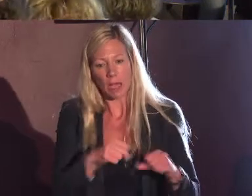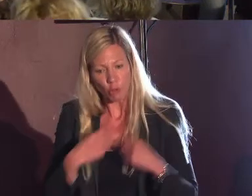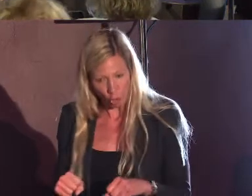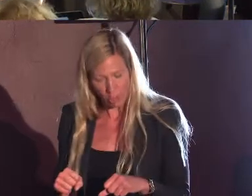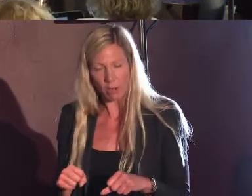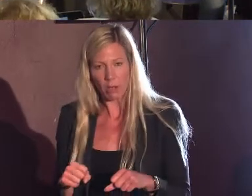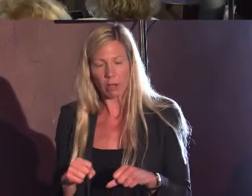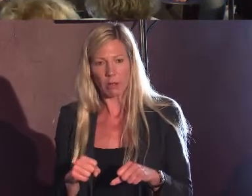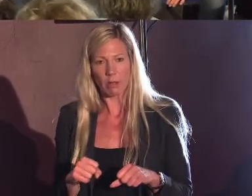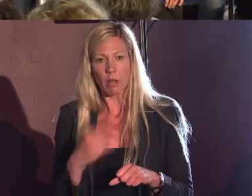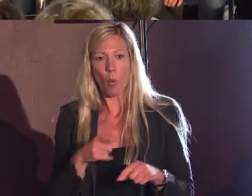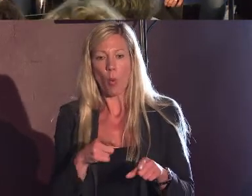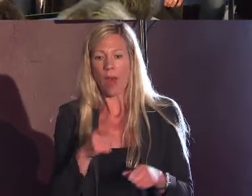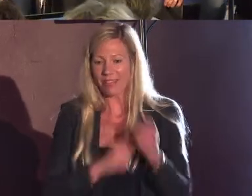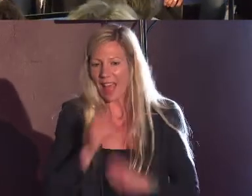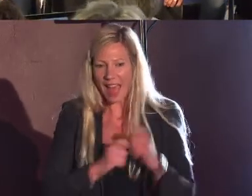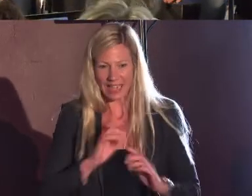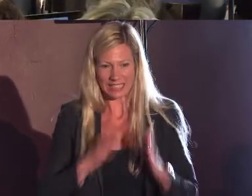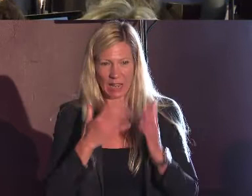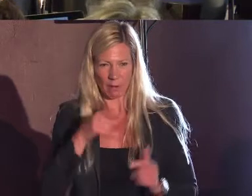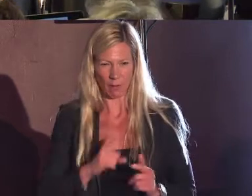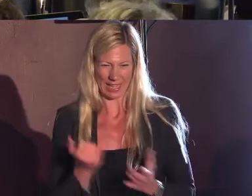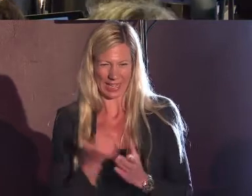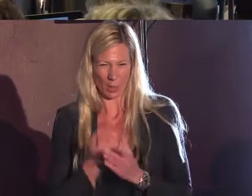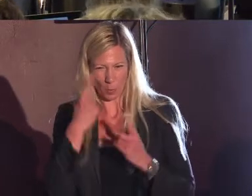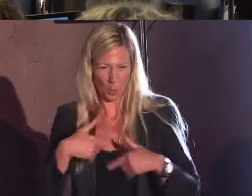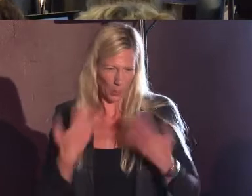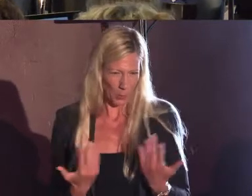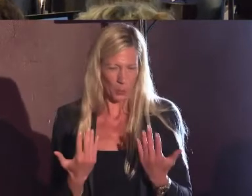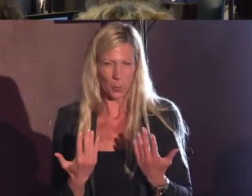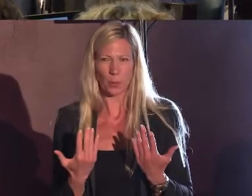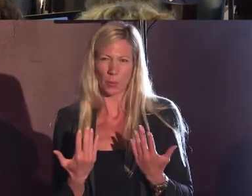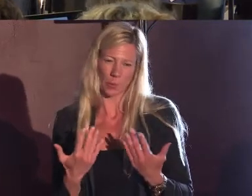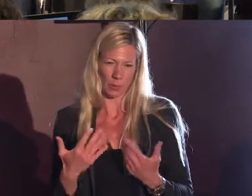och näringsliv då, framförallt inom